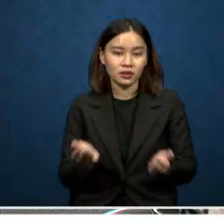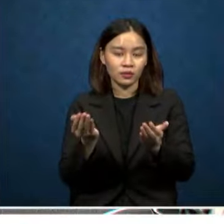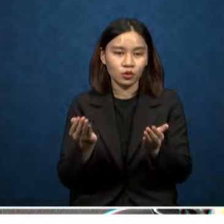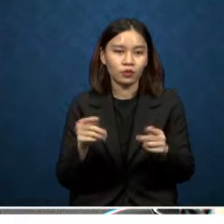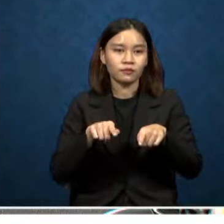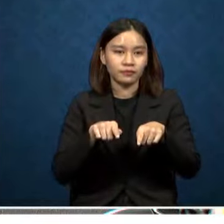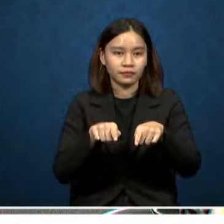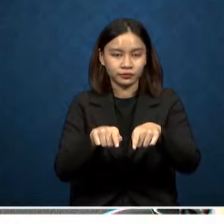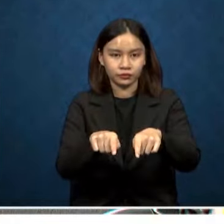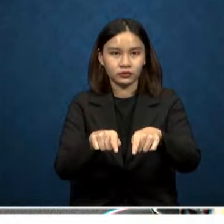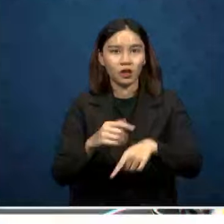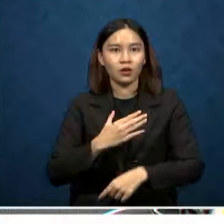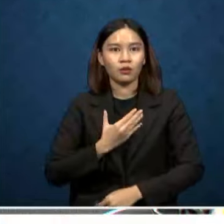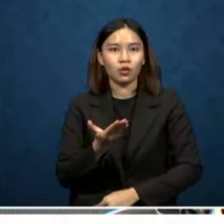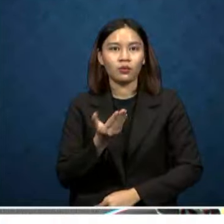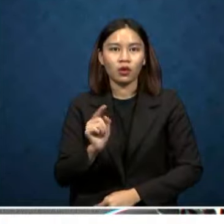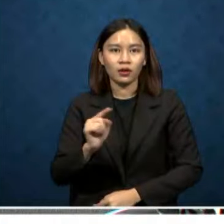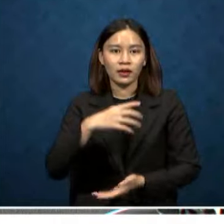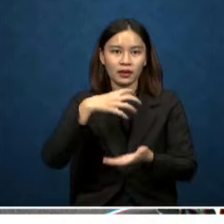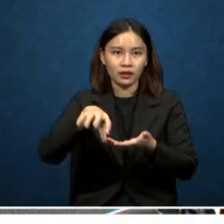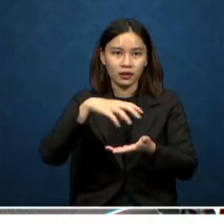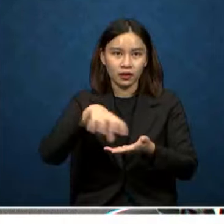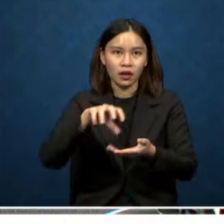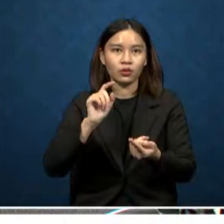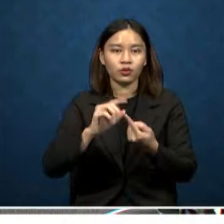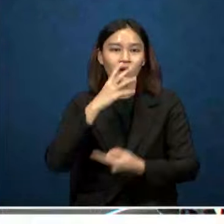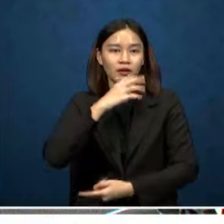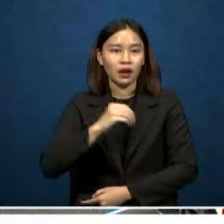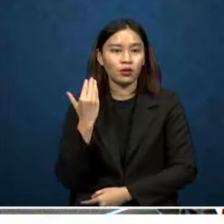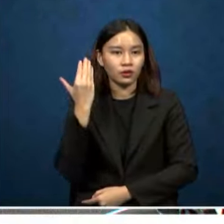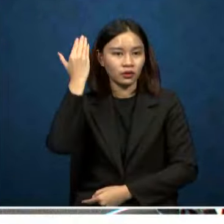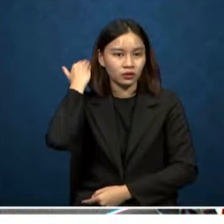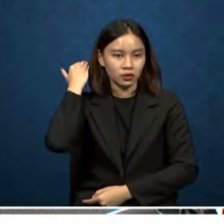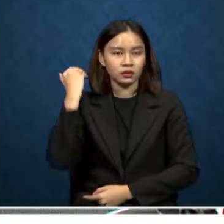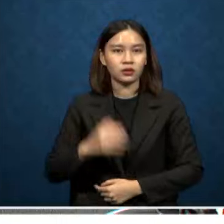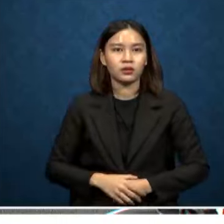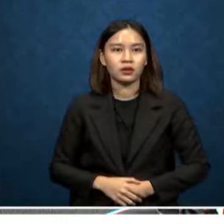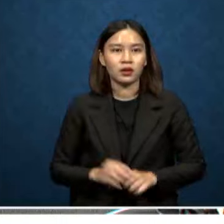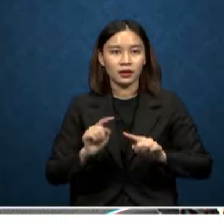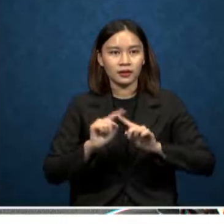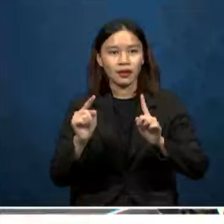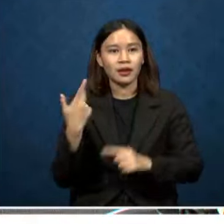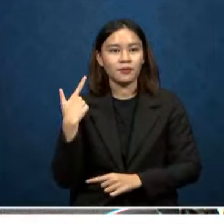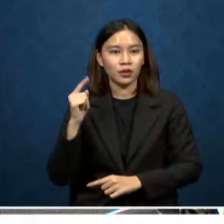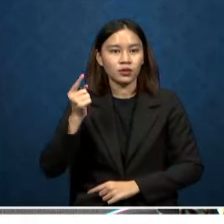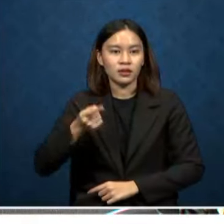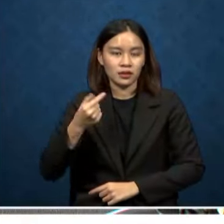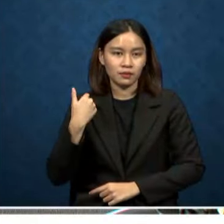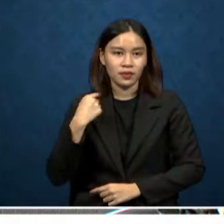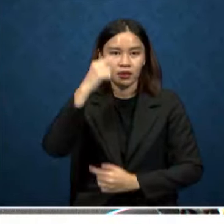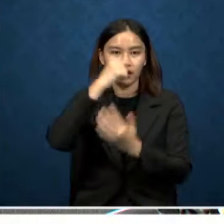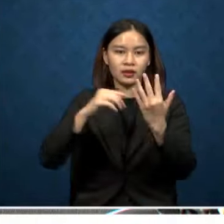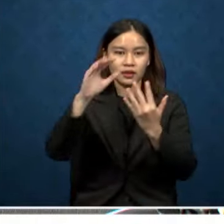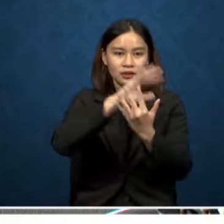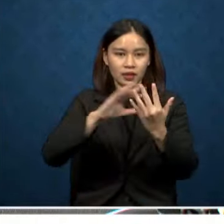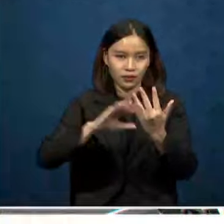ครับผมขออนุญาตเล่าเรื่องเก่านิดนึงนะครับแต่ว่าเป็นผลประโยชน์มหาศาลที่ประเทศชาติ